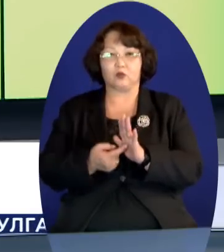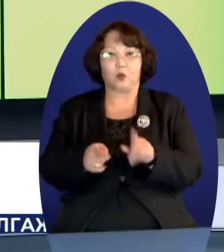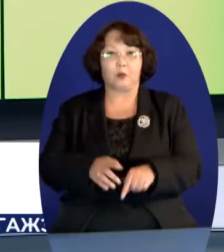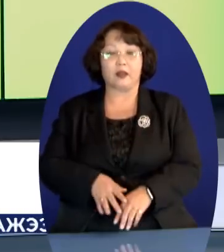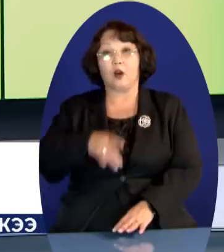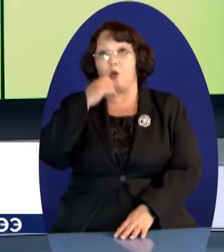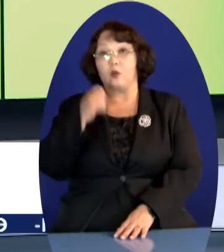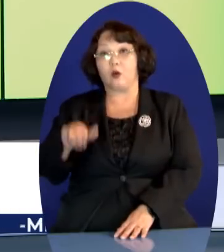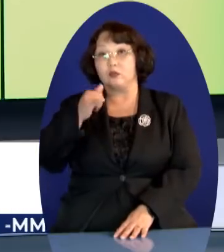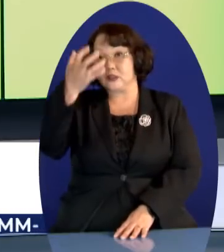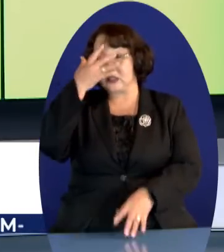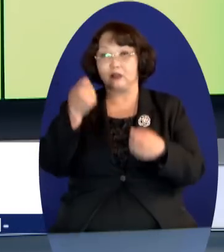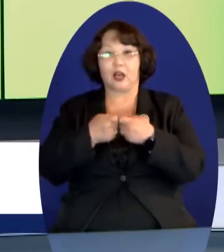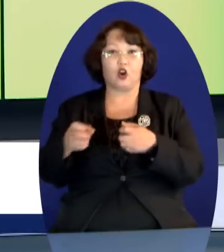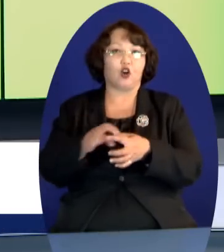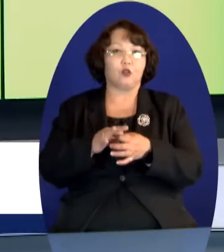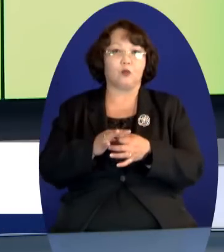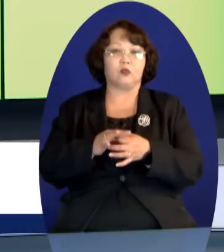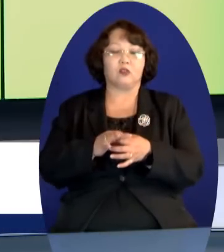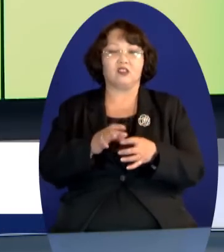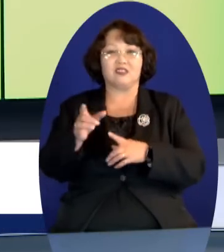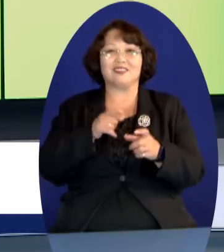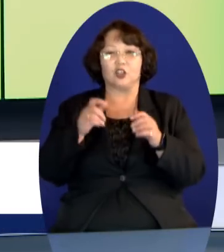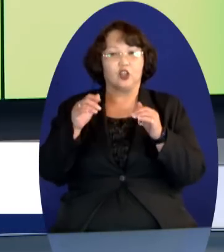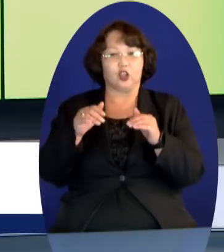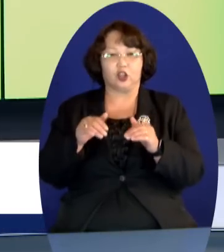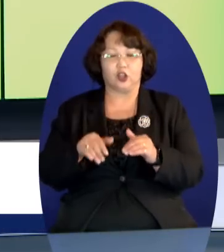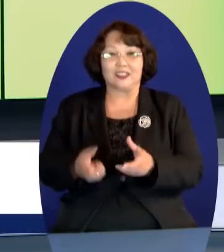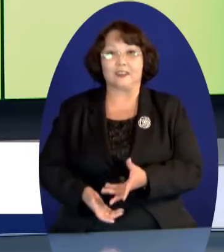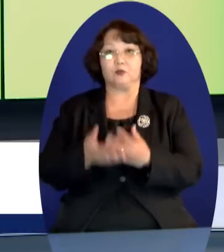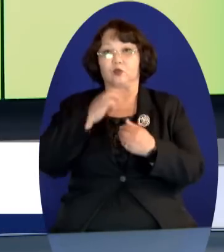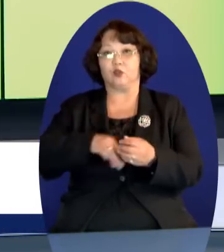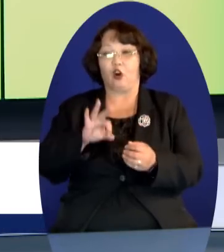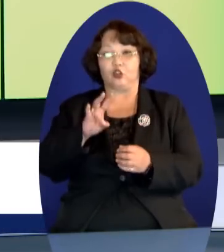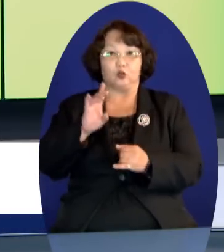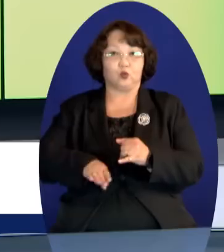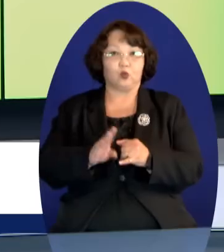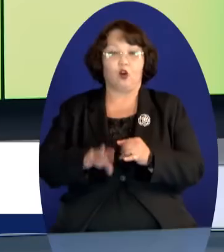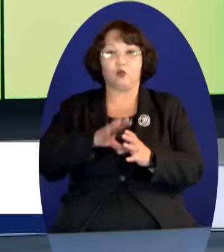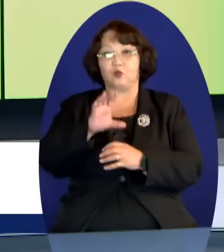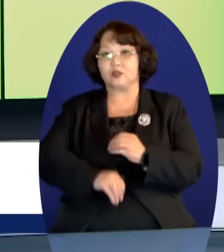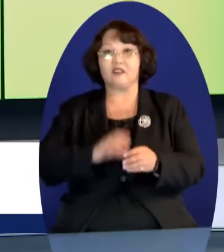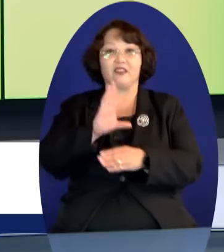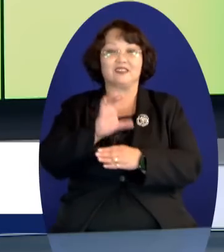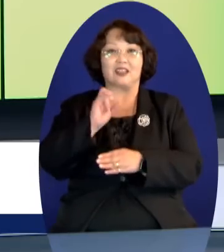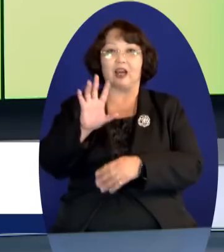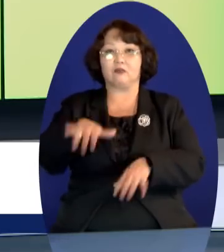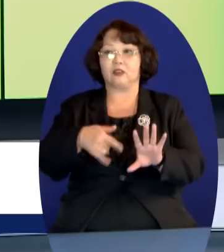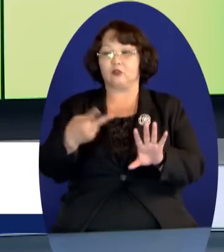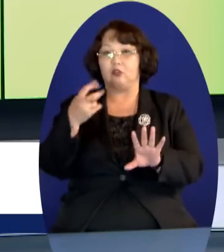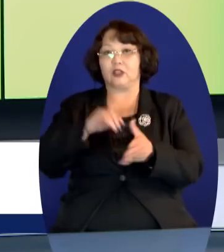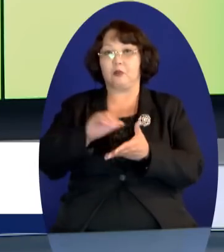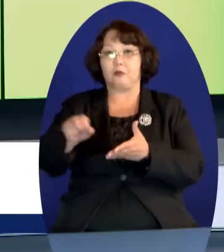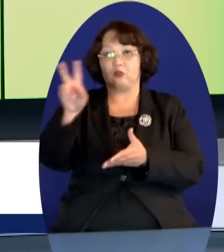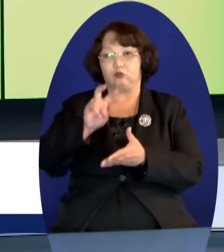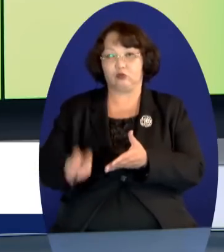Украйны засгийн газар дайны уршигаар доройтож байгаа эдийн засагта дэмжлэг болгох үүднээс энэ оны эцсээр олон улсын валютын сангаас 15-20 тэрбум